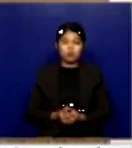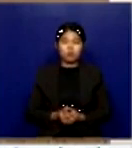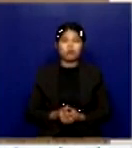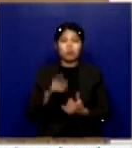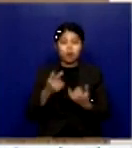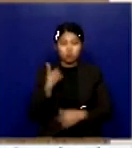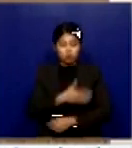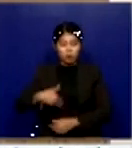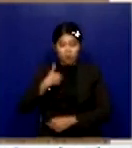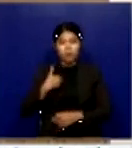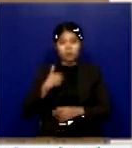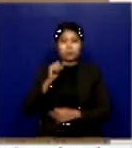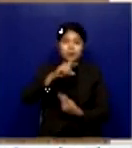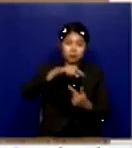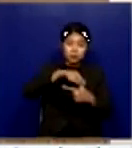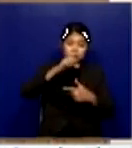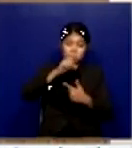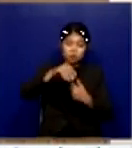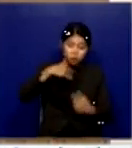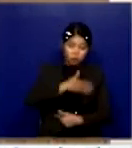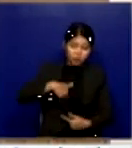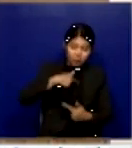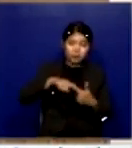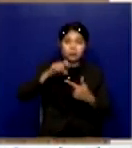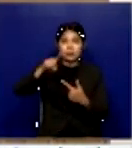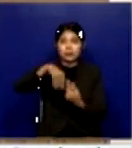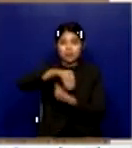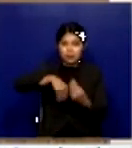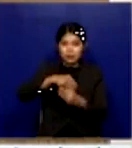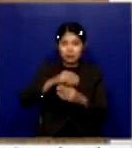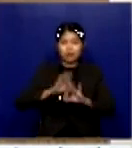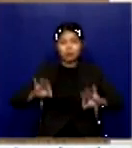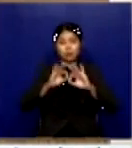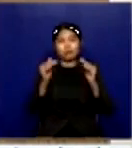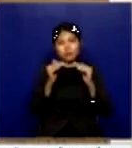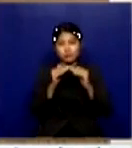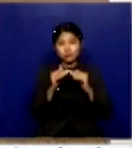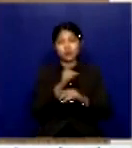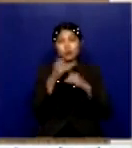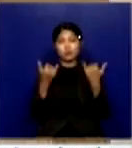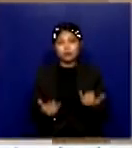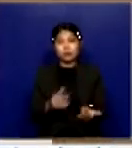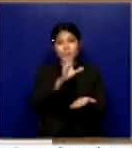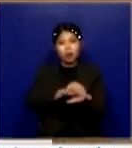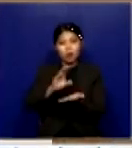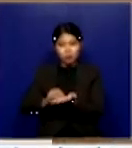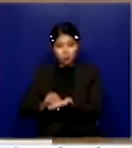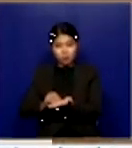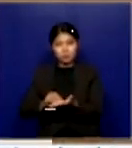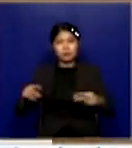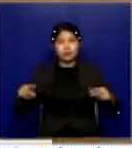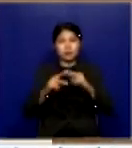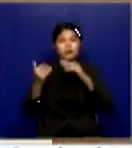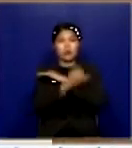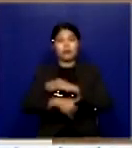ก็บอกแล้วอ่ะสุขภาพด้านเศรษฐกิจมีความสัมพันธ์เท่าเทียมกันและวันนี้จากข้อมูลจากการ